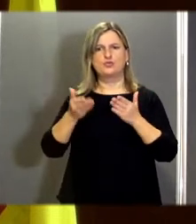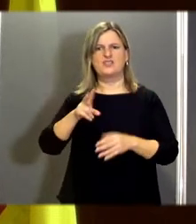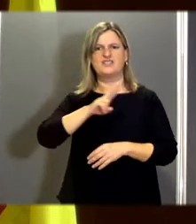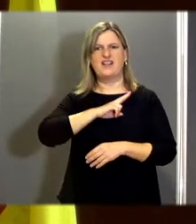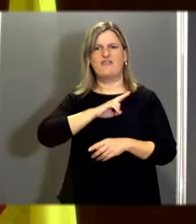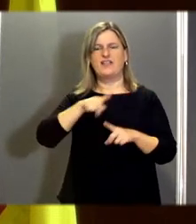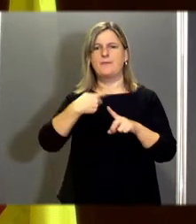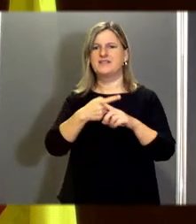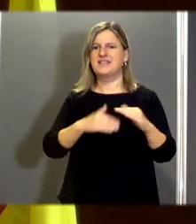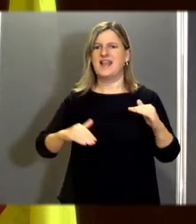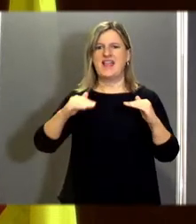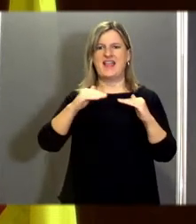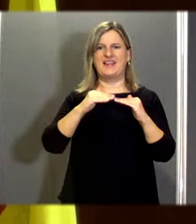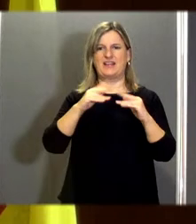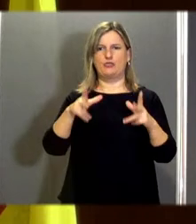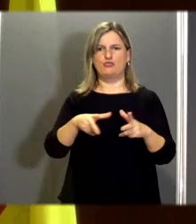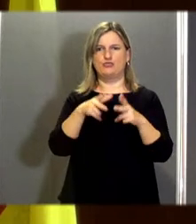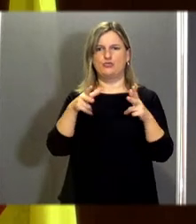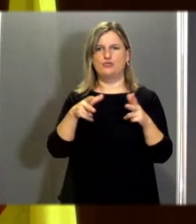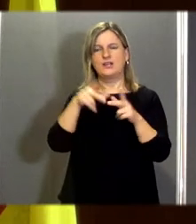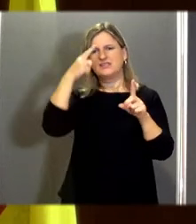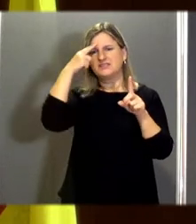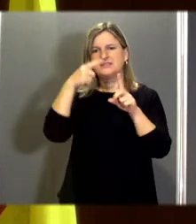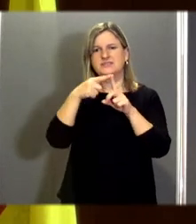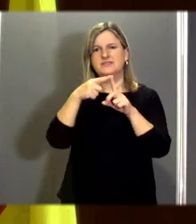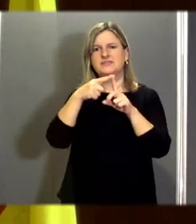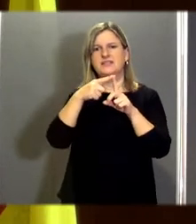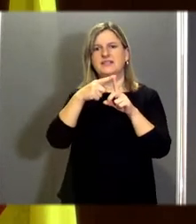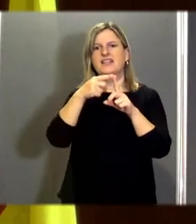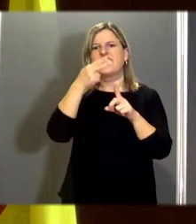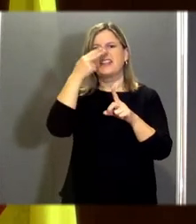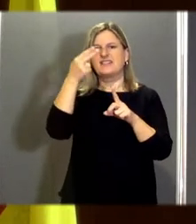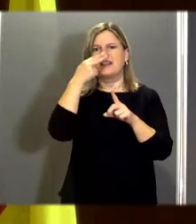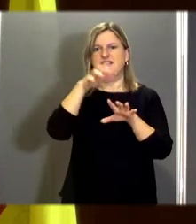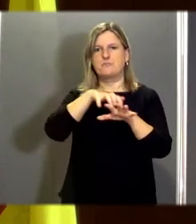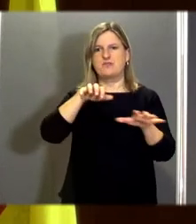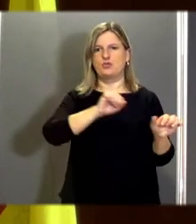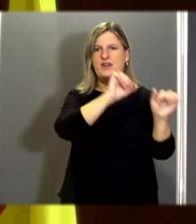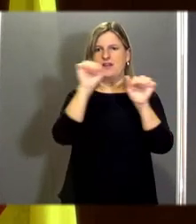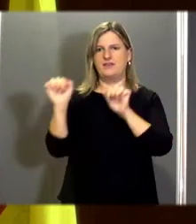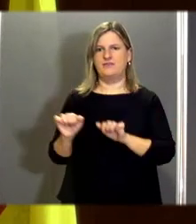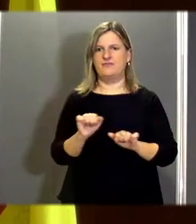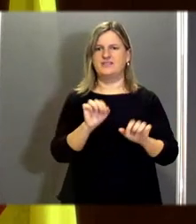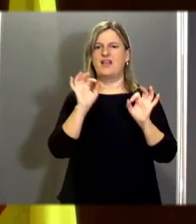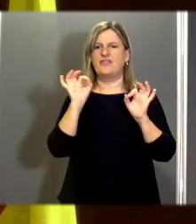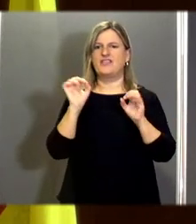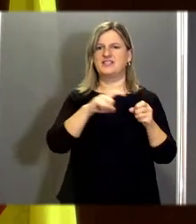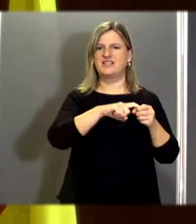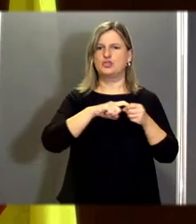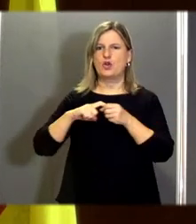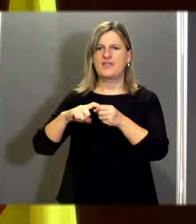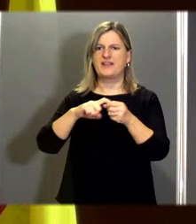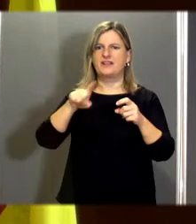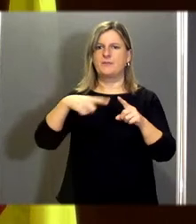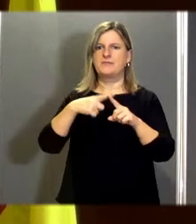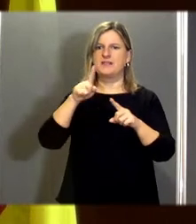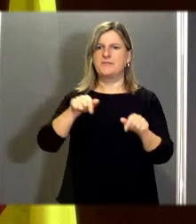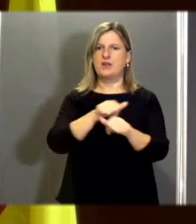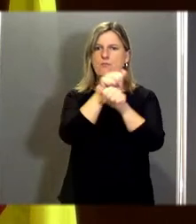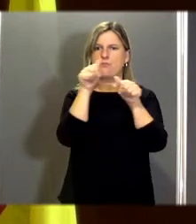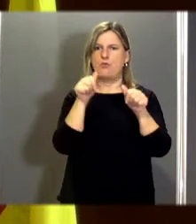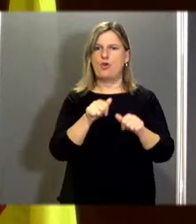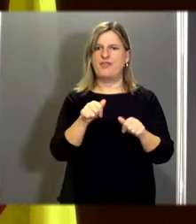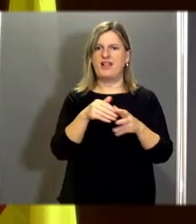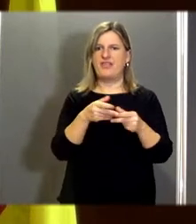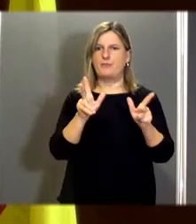i d'equitat social que afavoreixi els interessos de la majoria, des de la solidaritat i el model democràtic